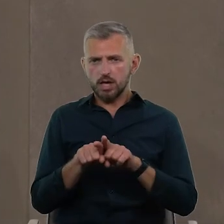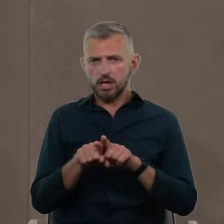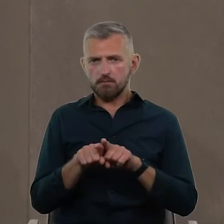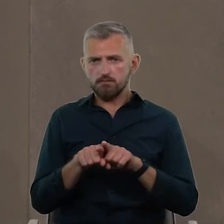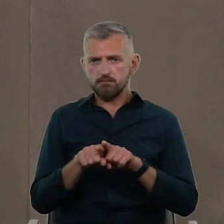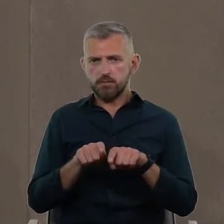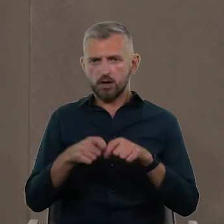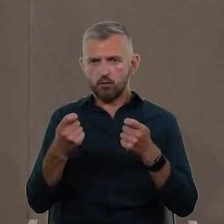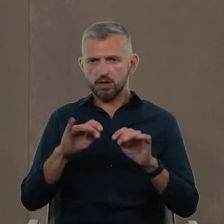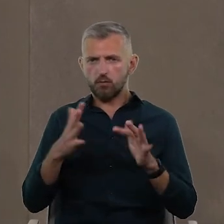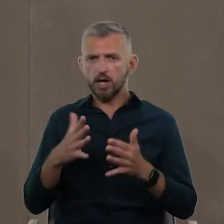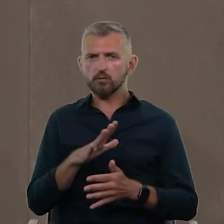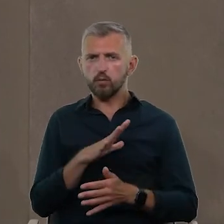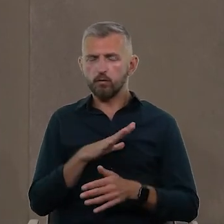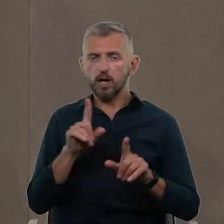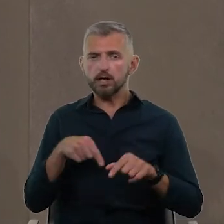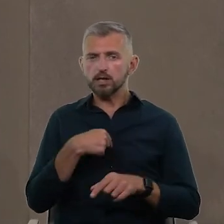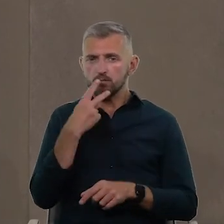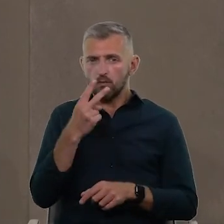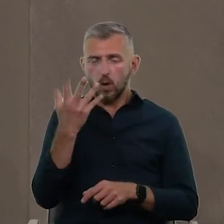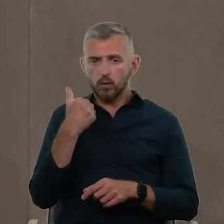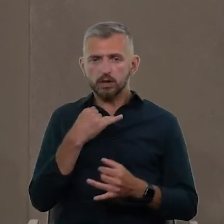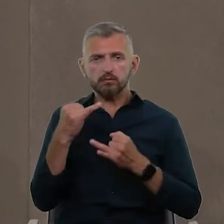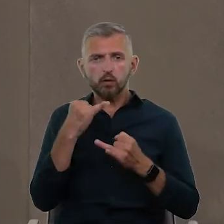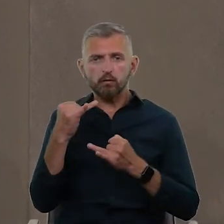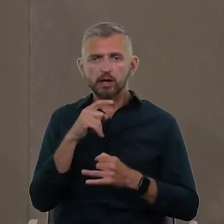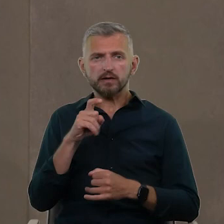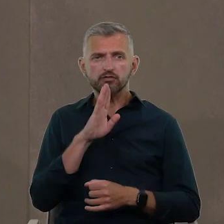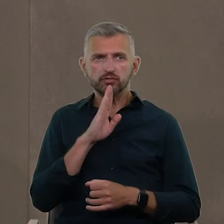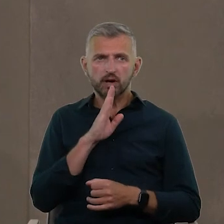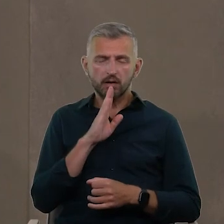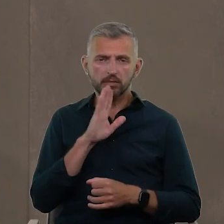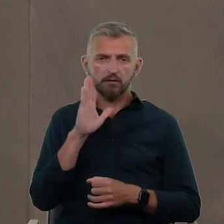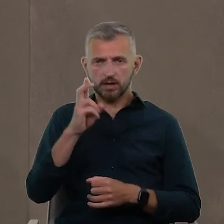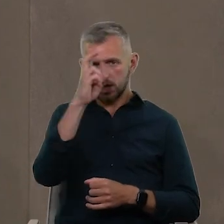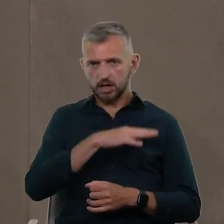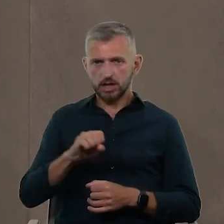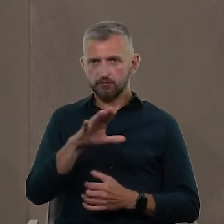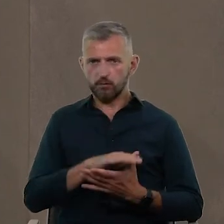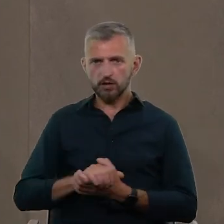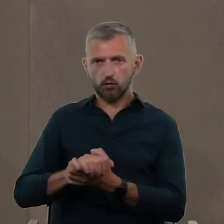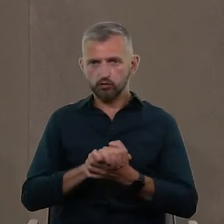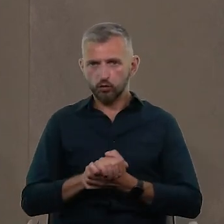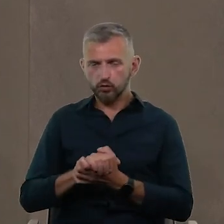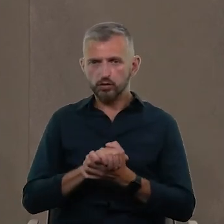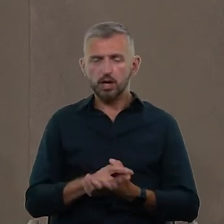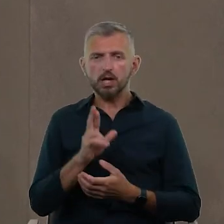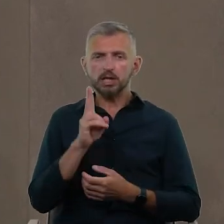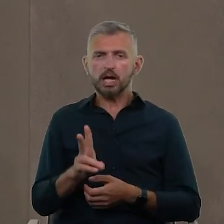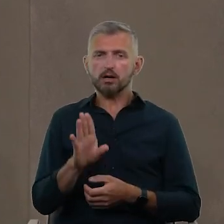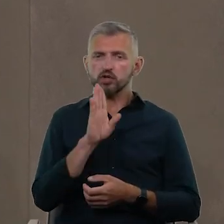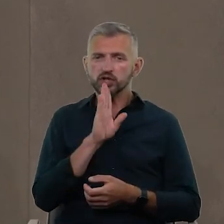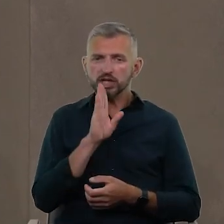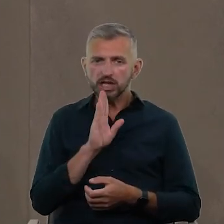був. Теж побачила, коли ми вже спілкувалися з жінками в країнах Європейського Союзу, як